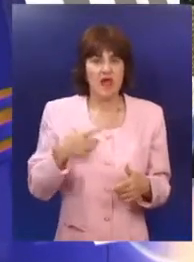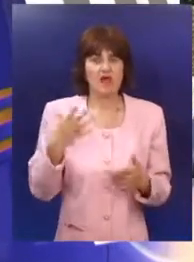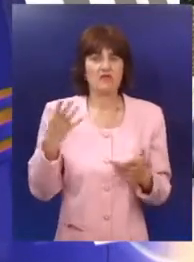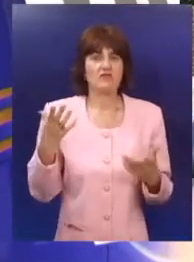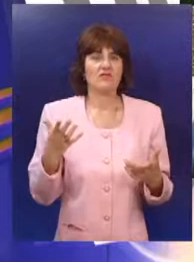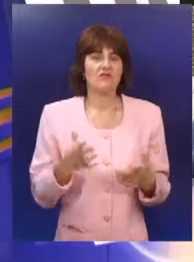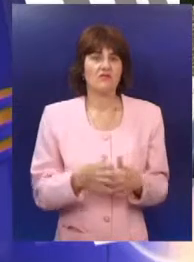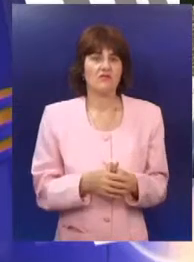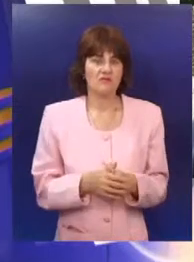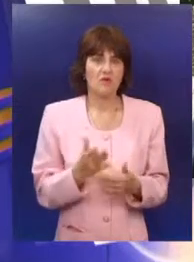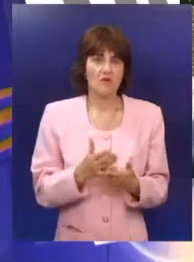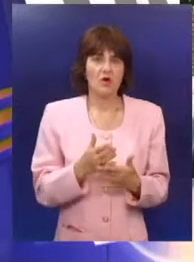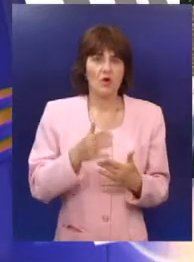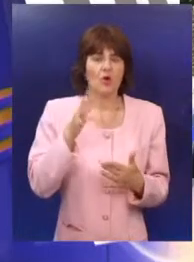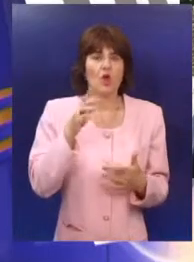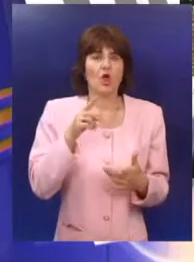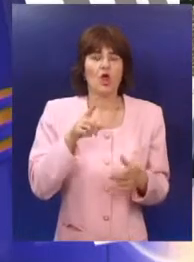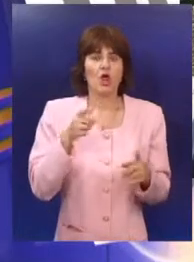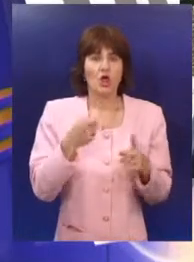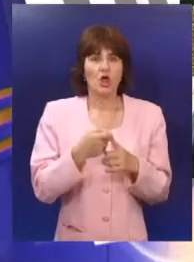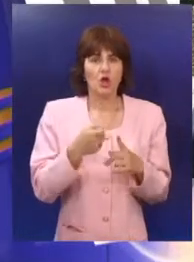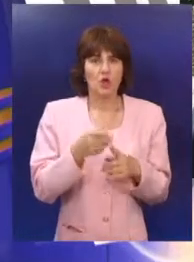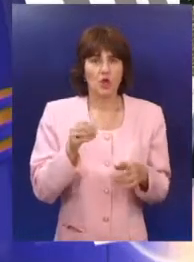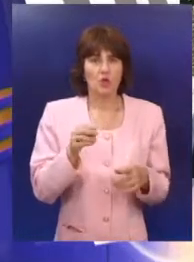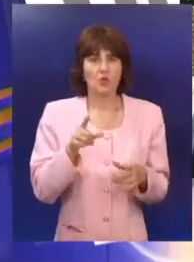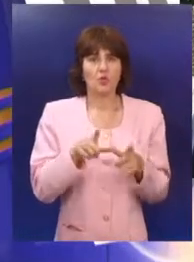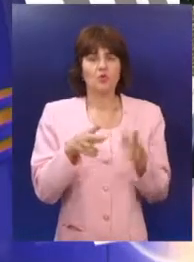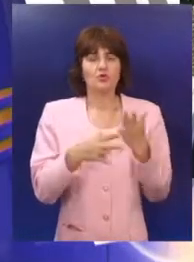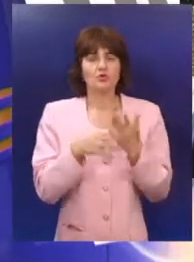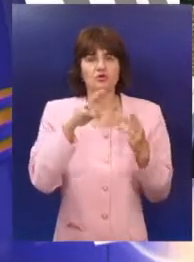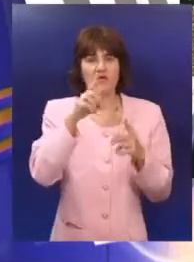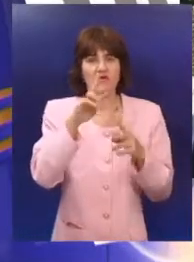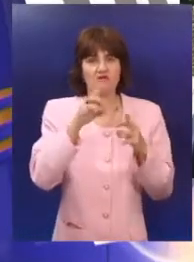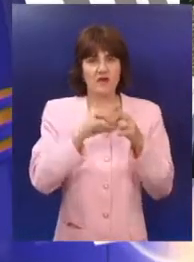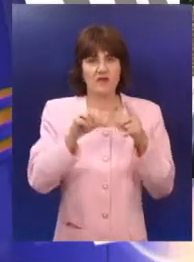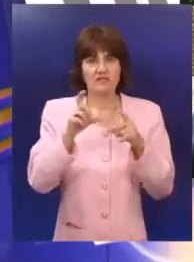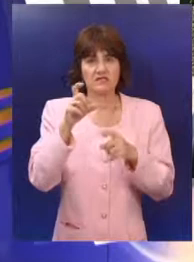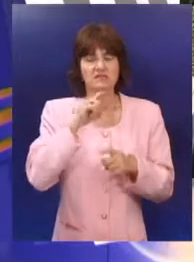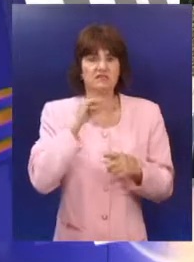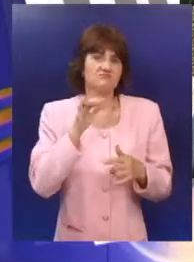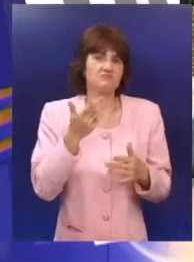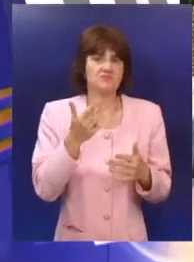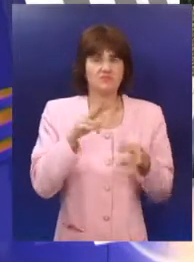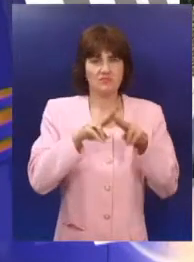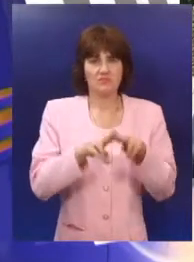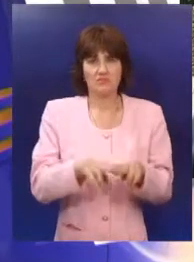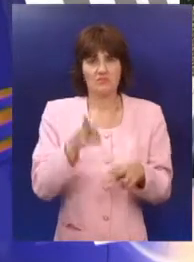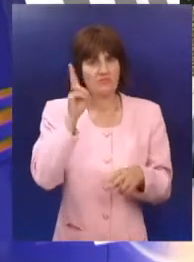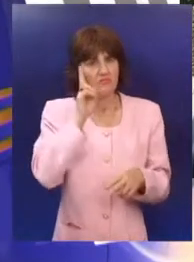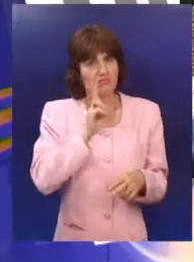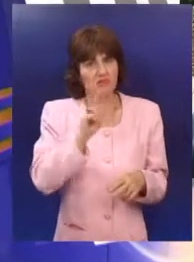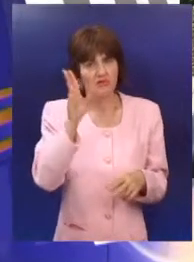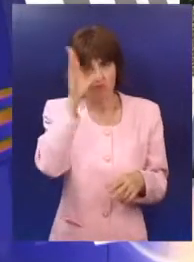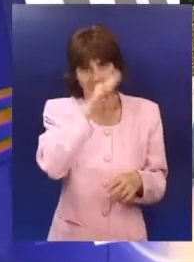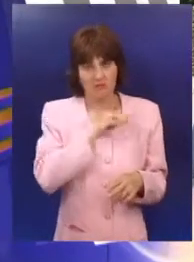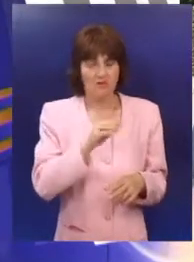neki iz Kraljeva, Kruševca. Tako. Koliko se zadržava otprilike? Pa to je obično ta dva